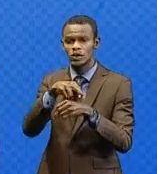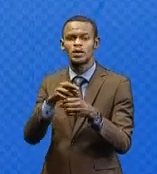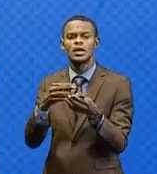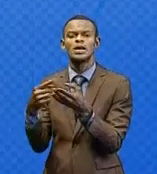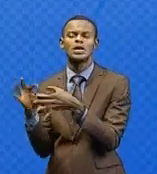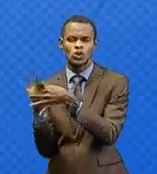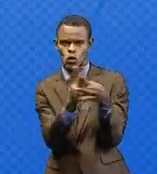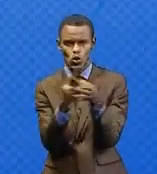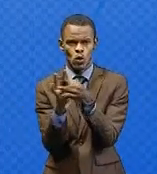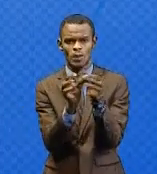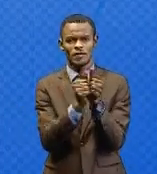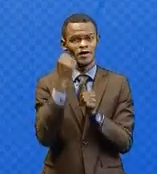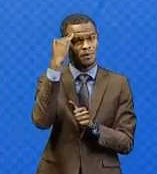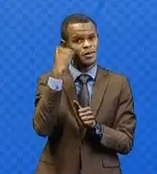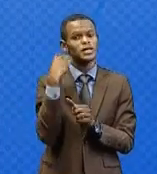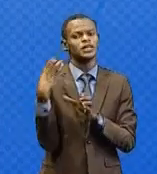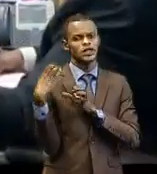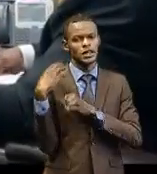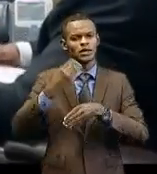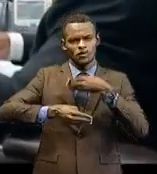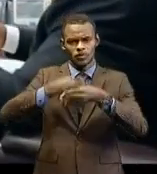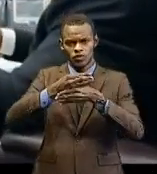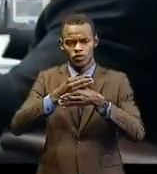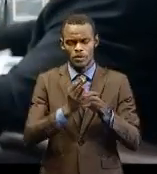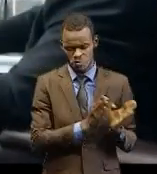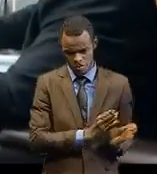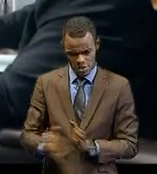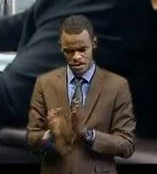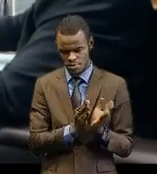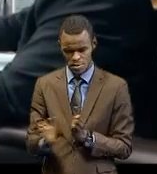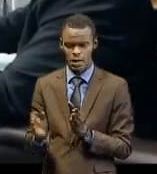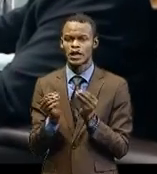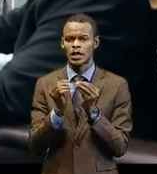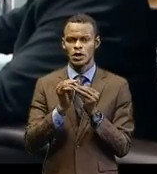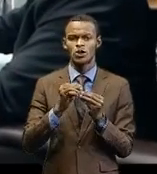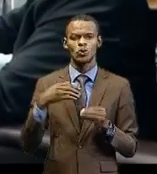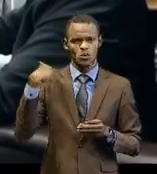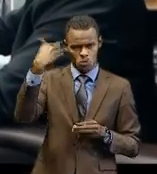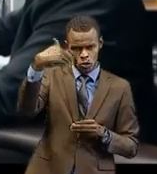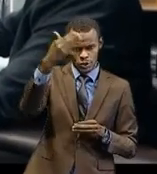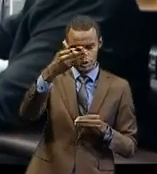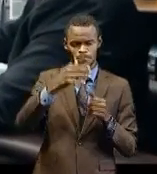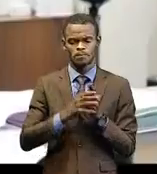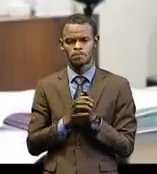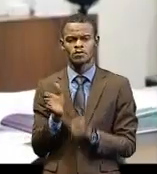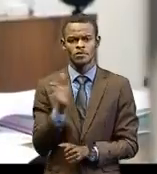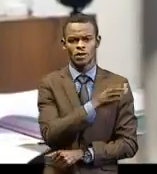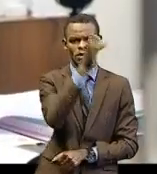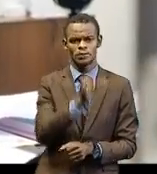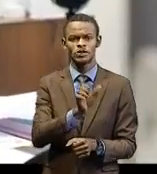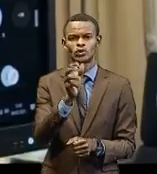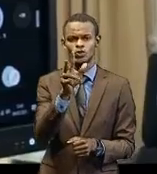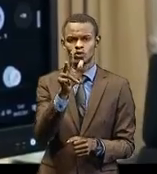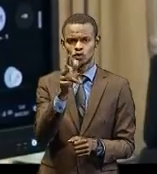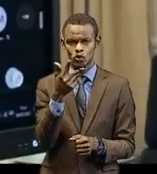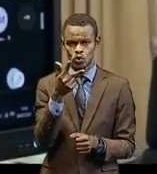du Premier ministre pour une meilleure préparation de ces assises. Le chapitre 3 du Conseil des ministres de